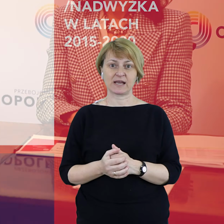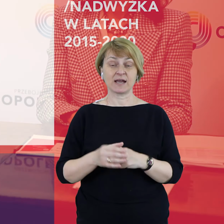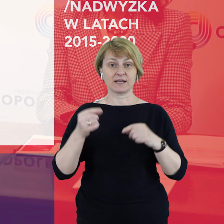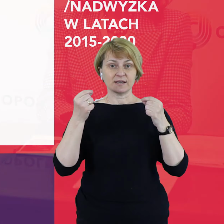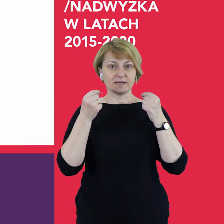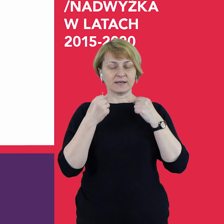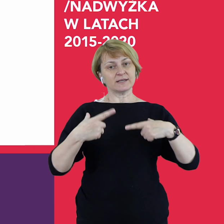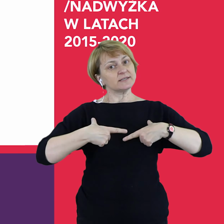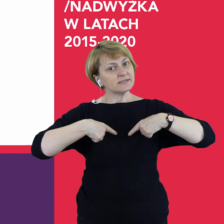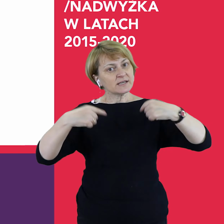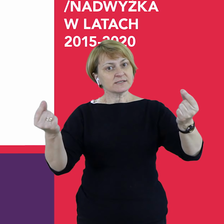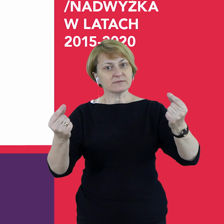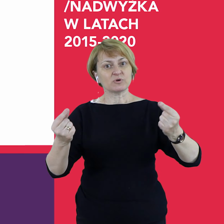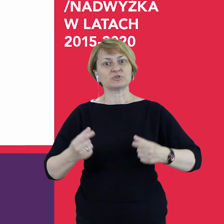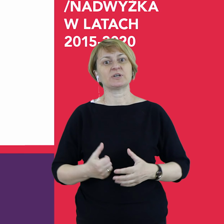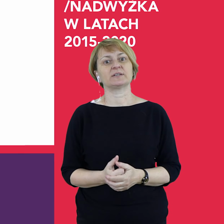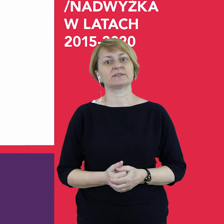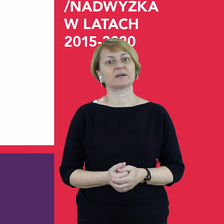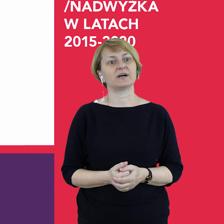kolejny poproszę.